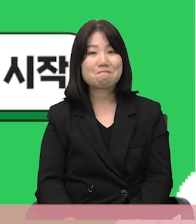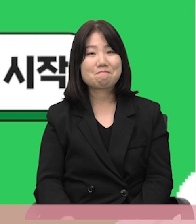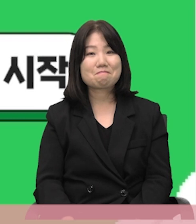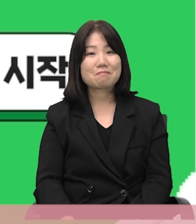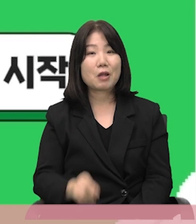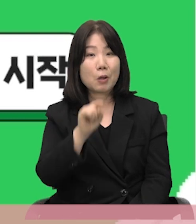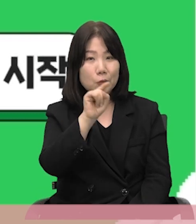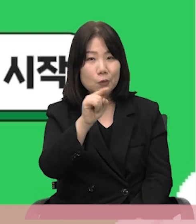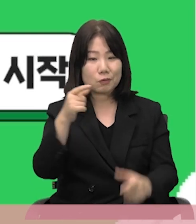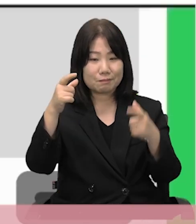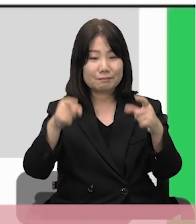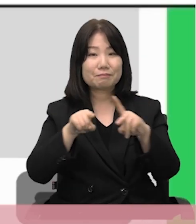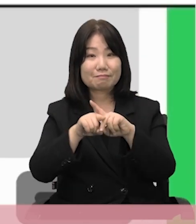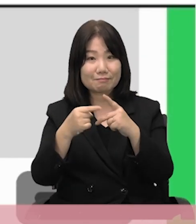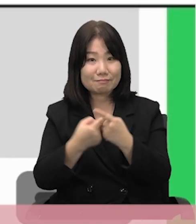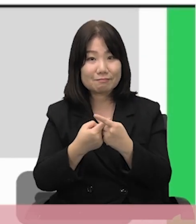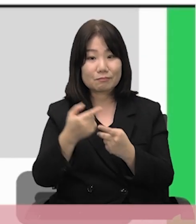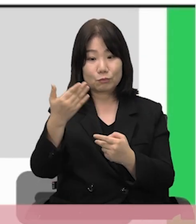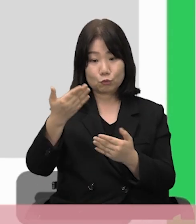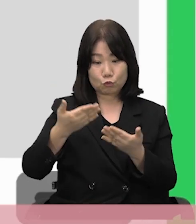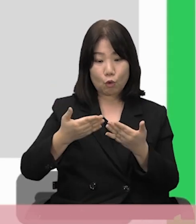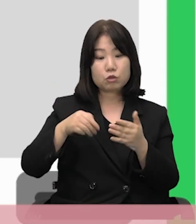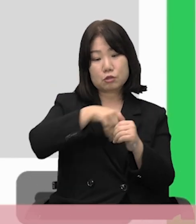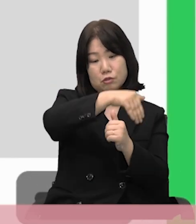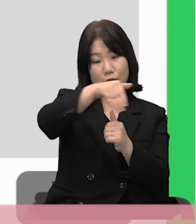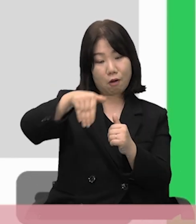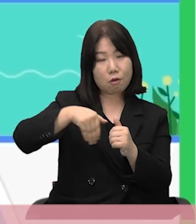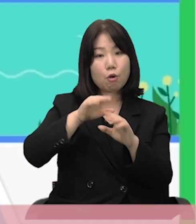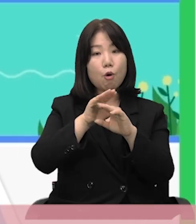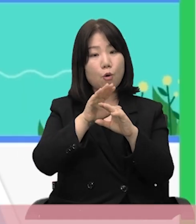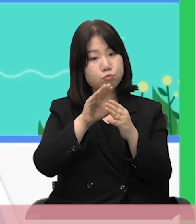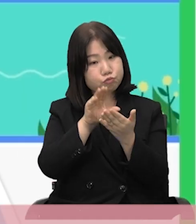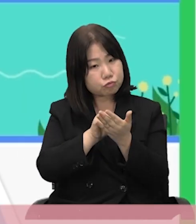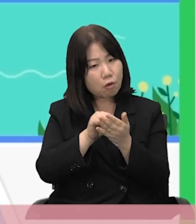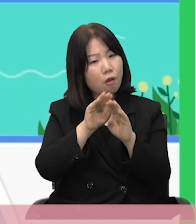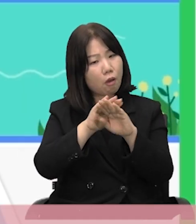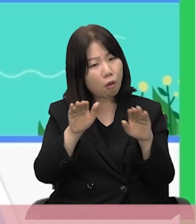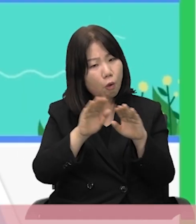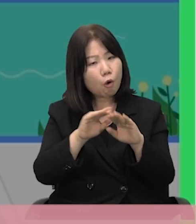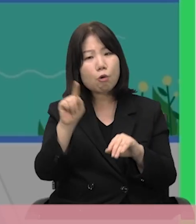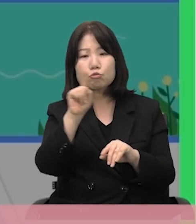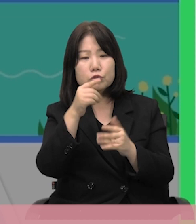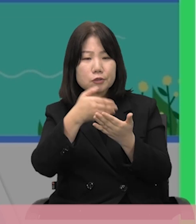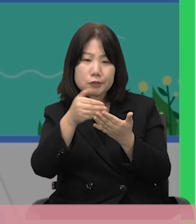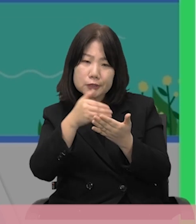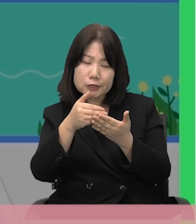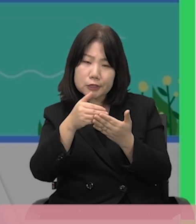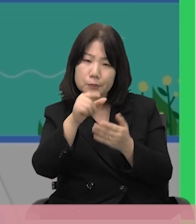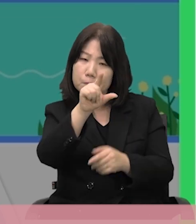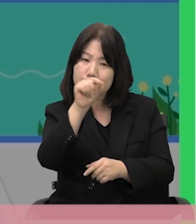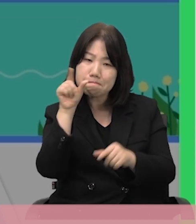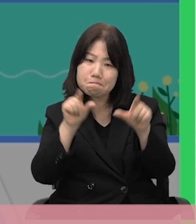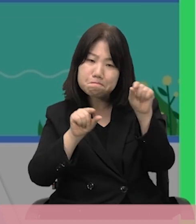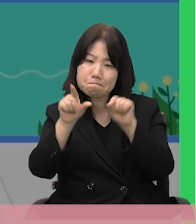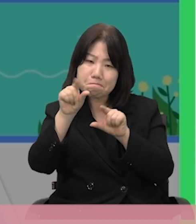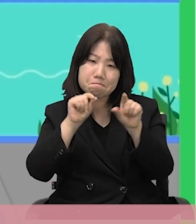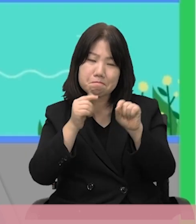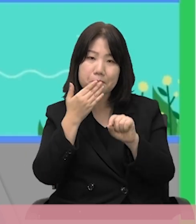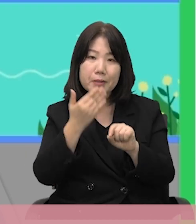영역 이해에서는 주어진 상황에서 문제를 해결하기 위해 어떤 그림을 선택해야 할지 골라볼 수